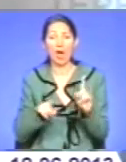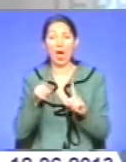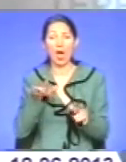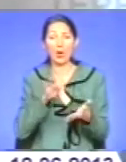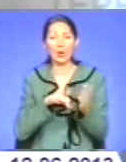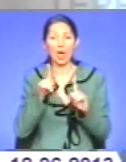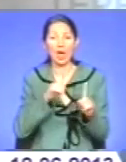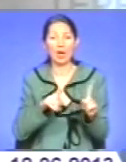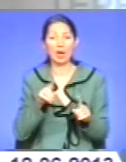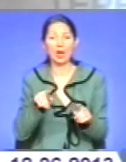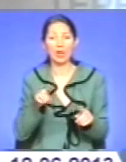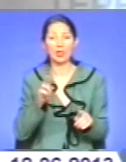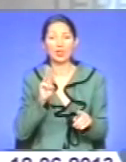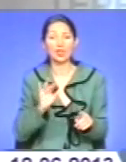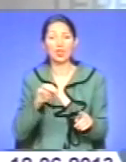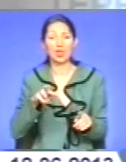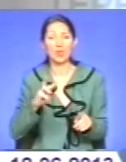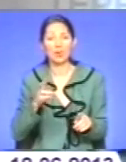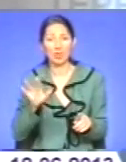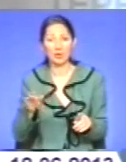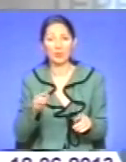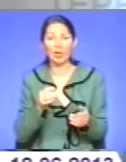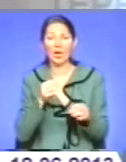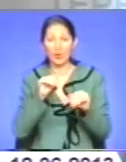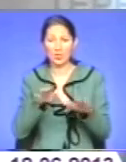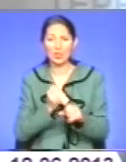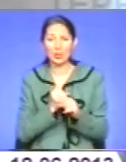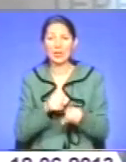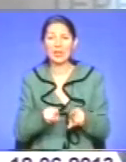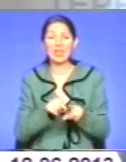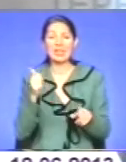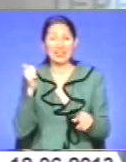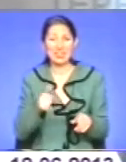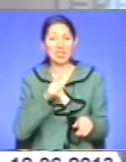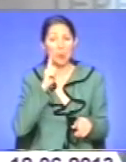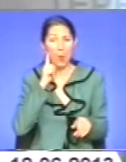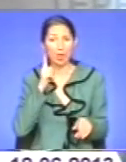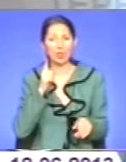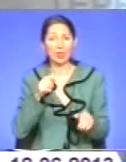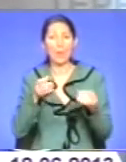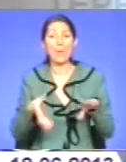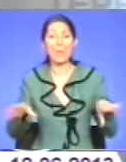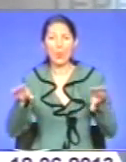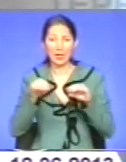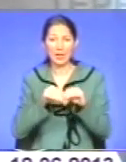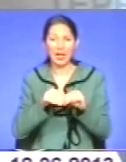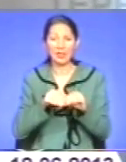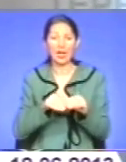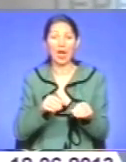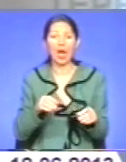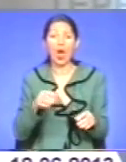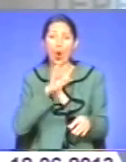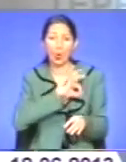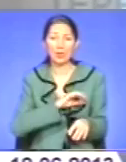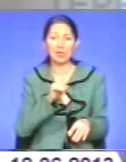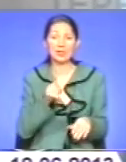Ми вирішили, що потрібно зробити такий цілий тиждень молоді, поєднати соціально корисне з розважальним. У нас,